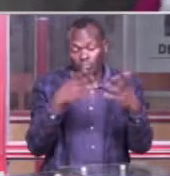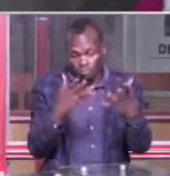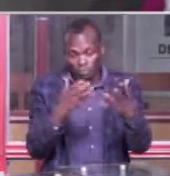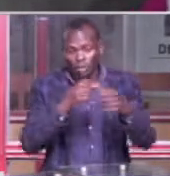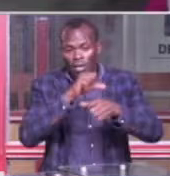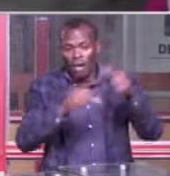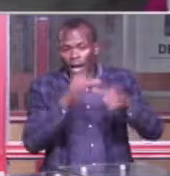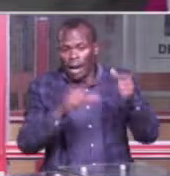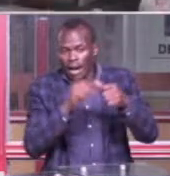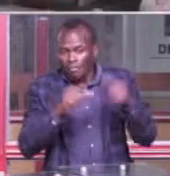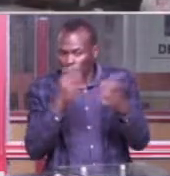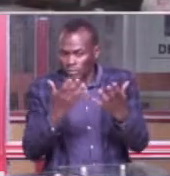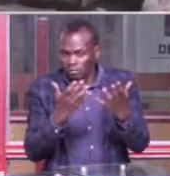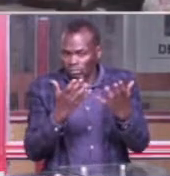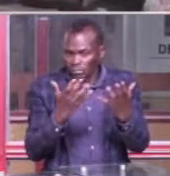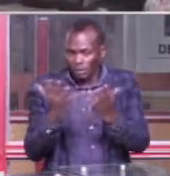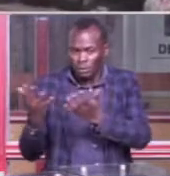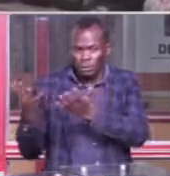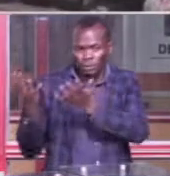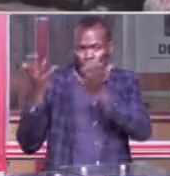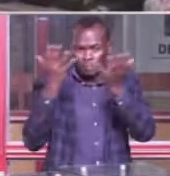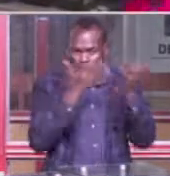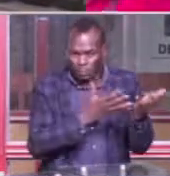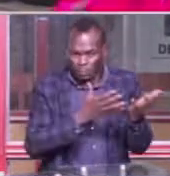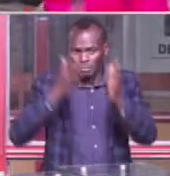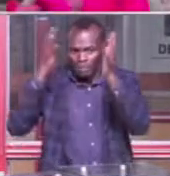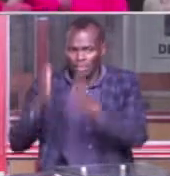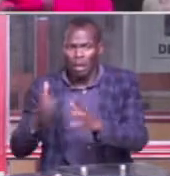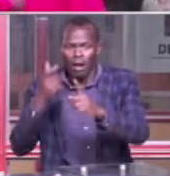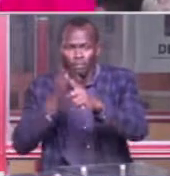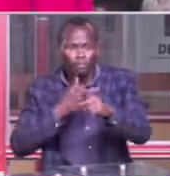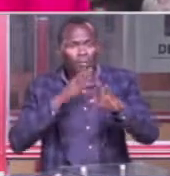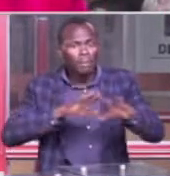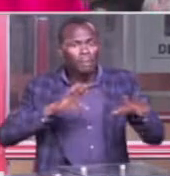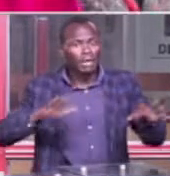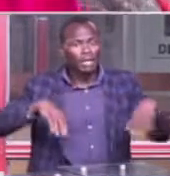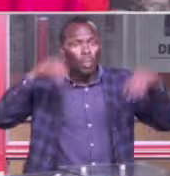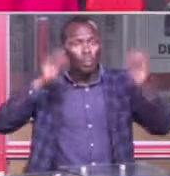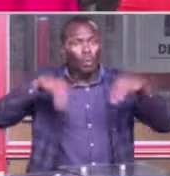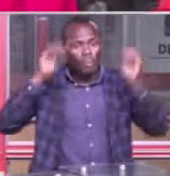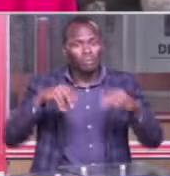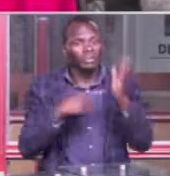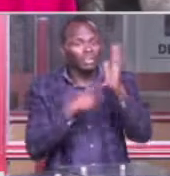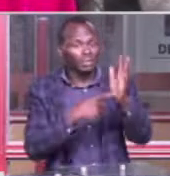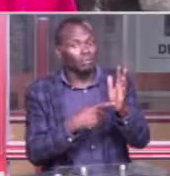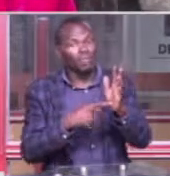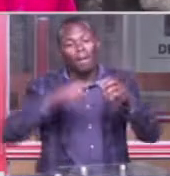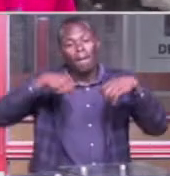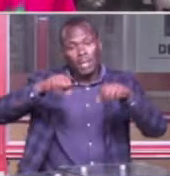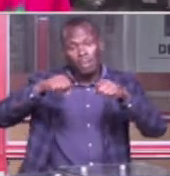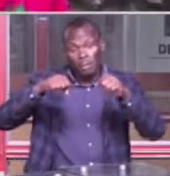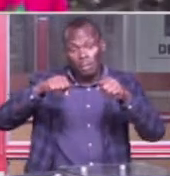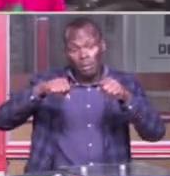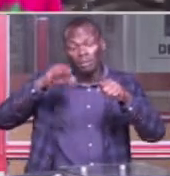bwati bwajogeddeko boda buli nsawo obolete nsawo bili asobola kugira asobola kuleta ku mutwa longa gumu ate